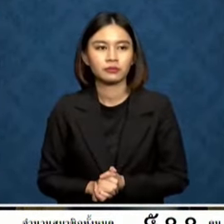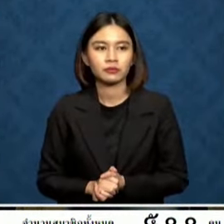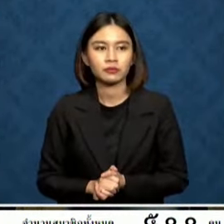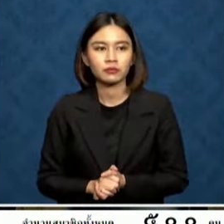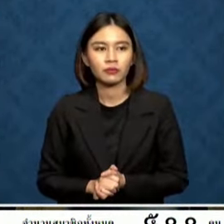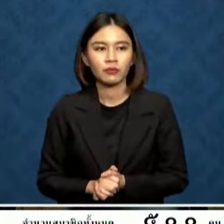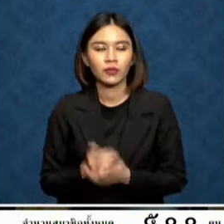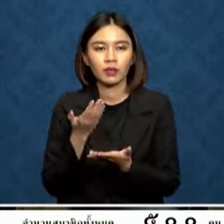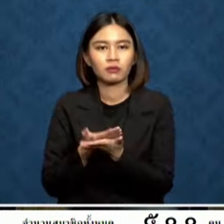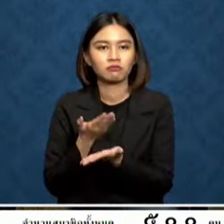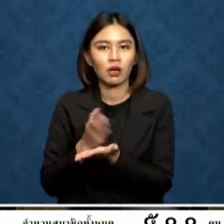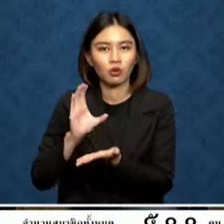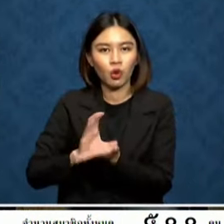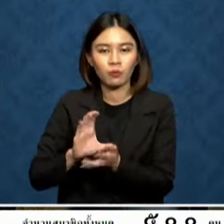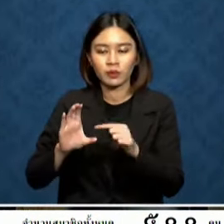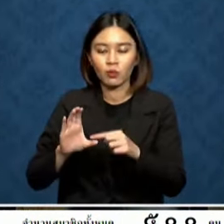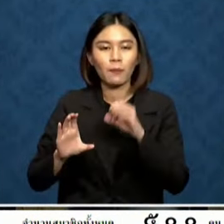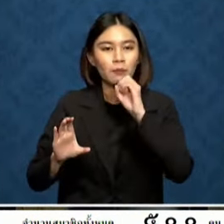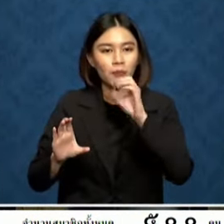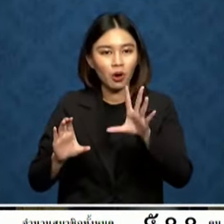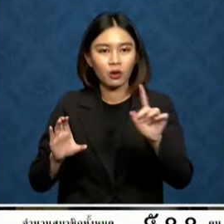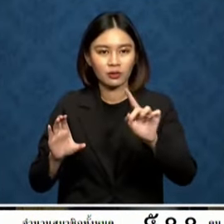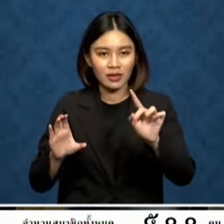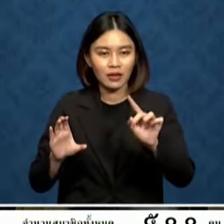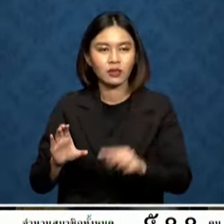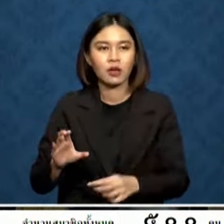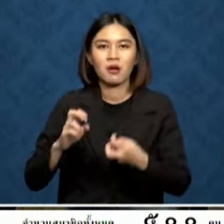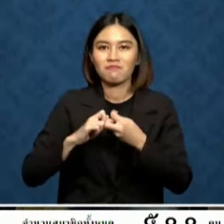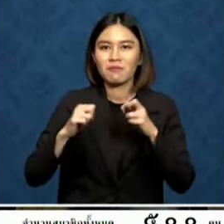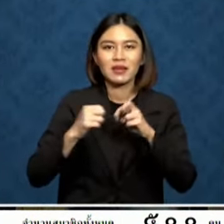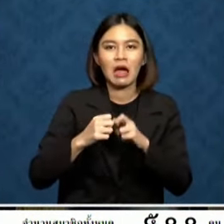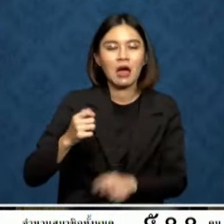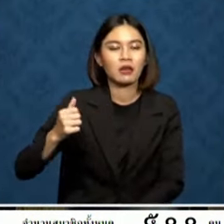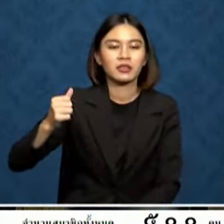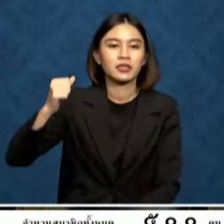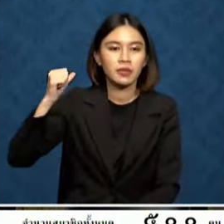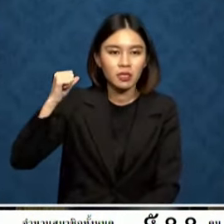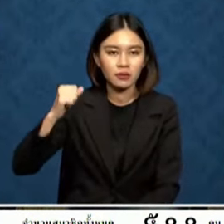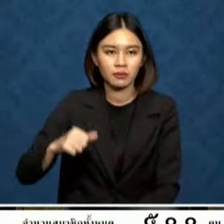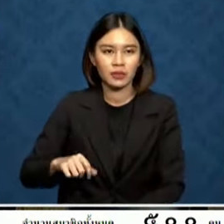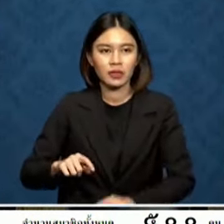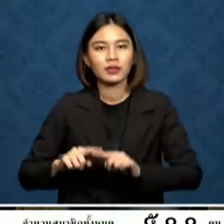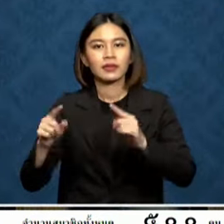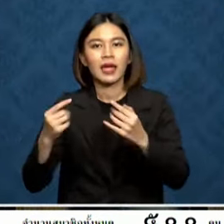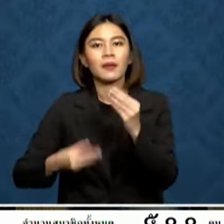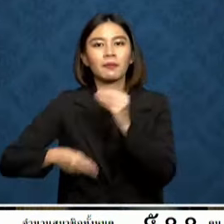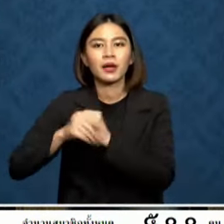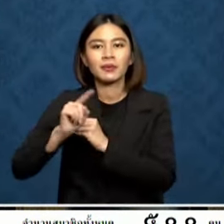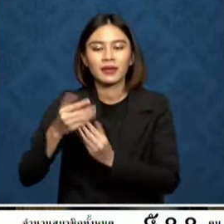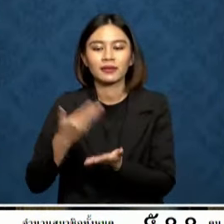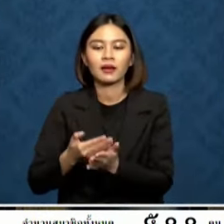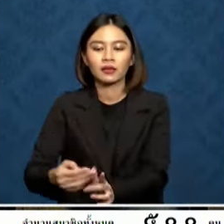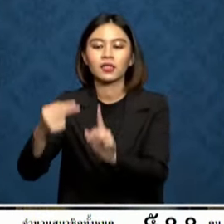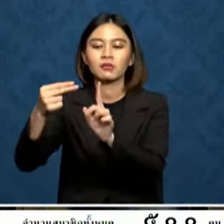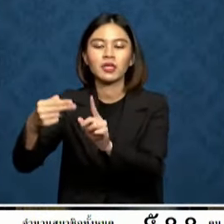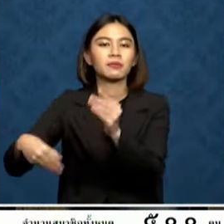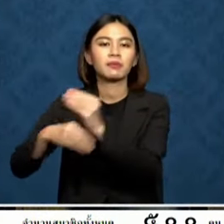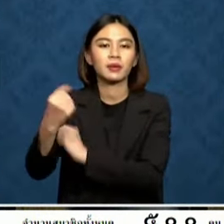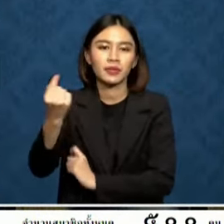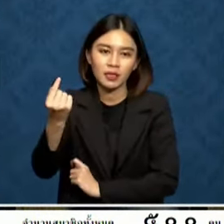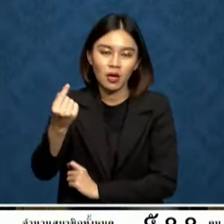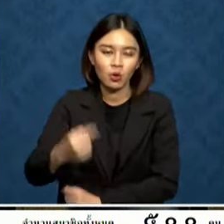เป็นงบประมาณอย่างที่ผมบอกว่ามีปัญหาเหมือนเดิมเพิ่มเติมคือ Digitalwallet